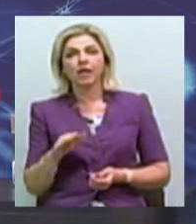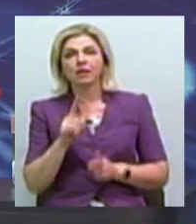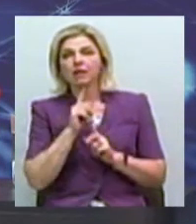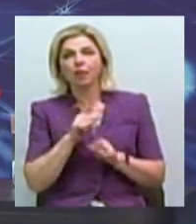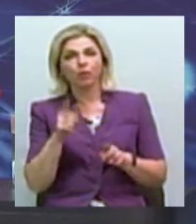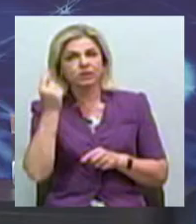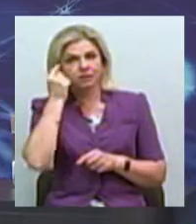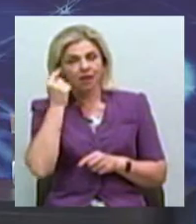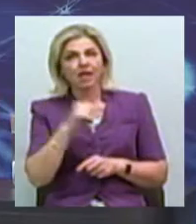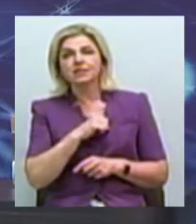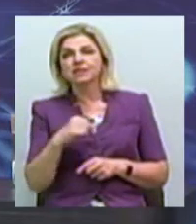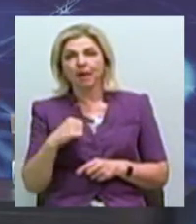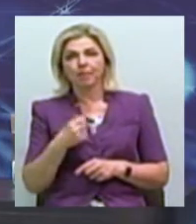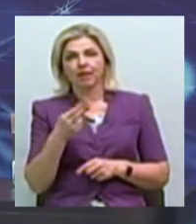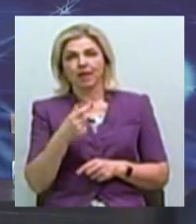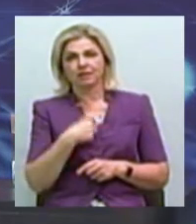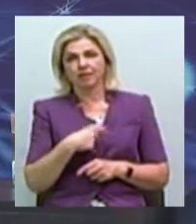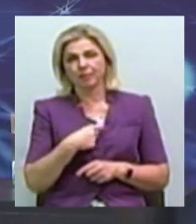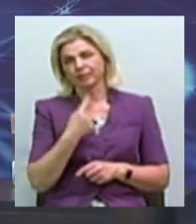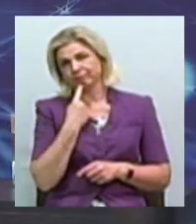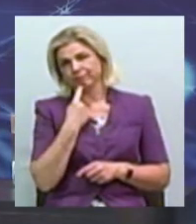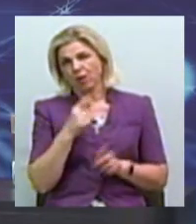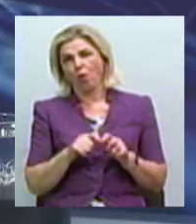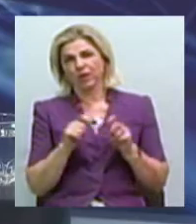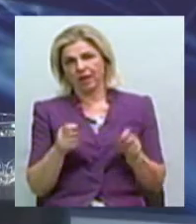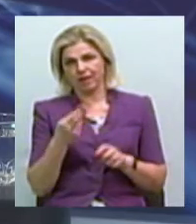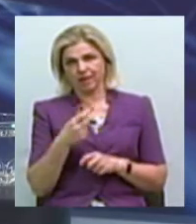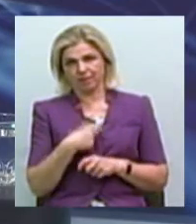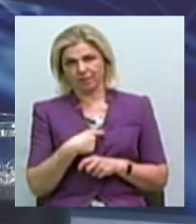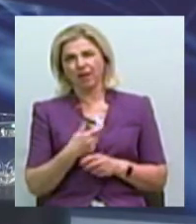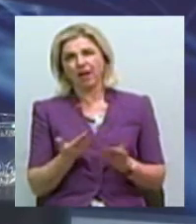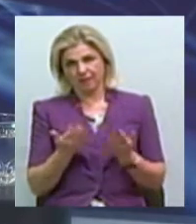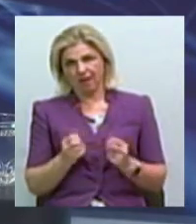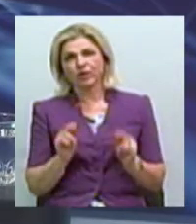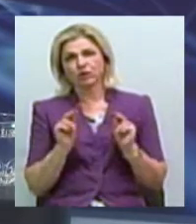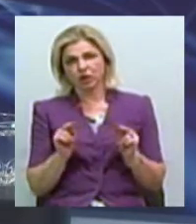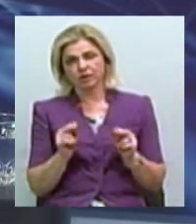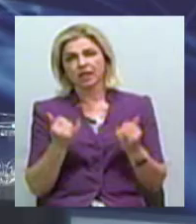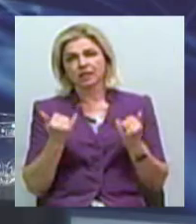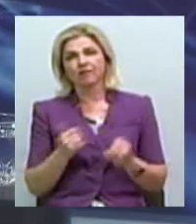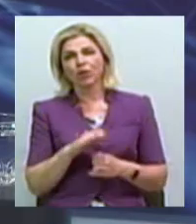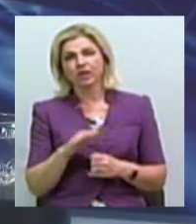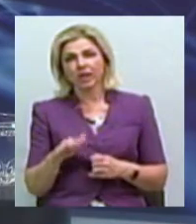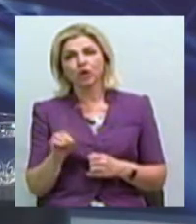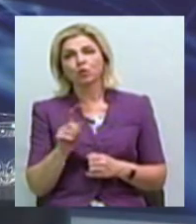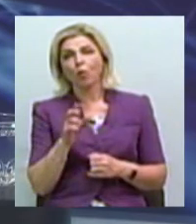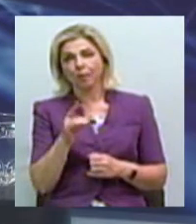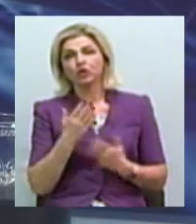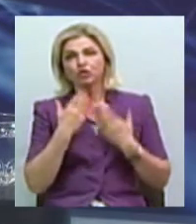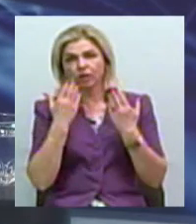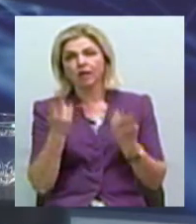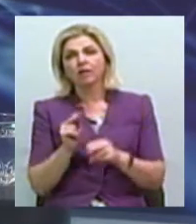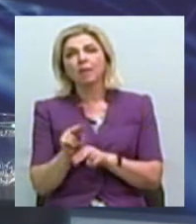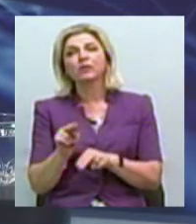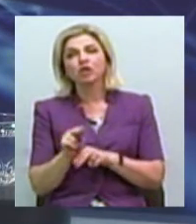знати, самі вони для себе навряд чи відкриють. Давайте будемо чесними, сьогодні дитину, щоб вона читала, треба привчати це